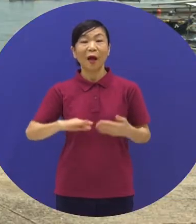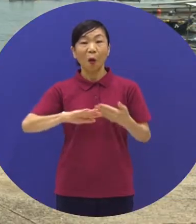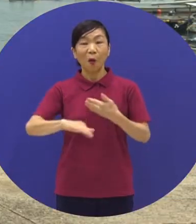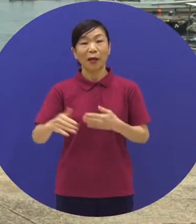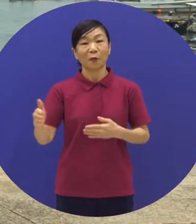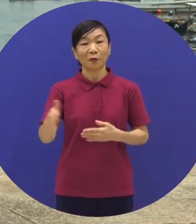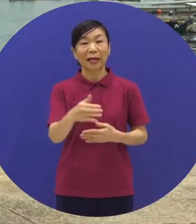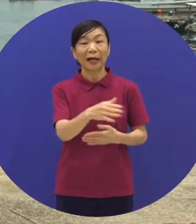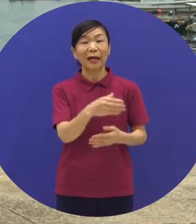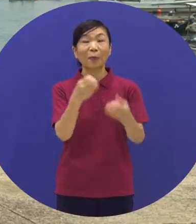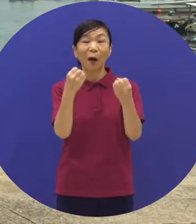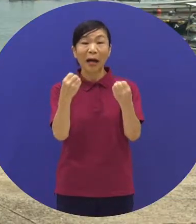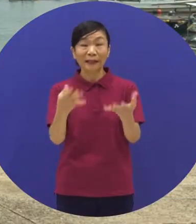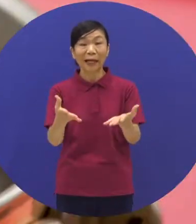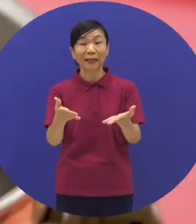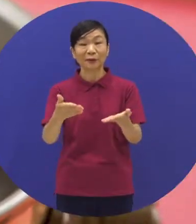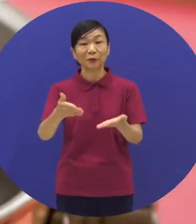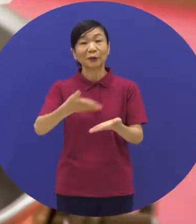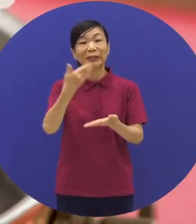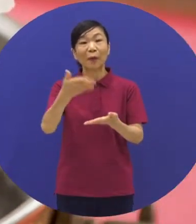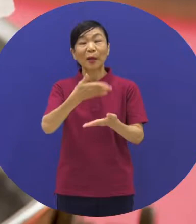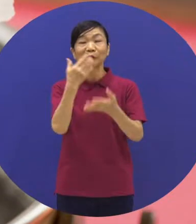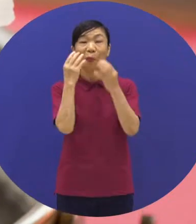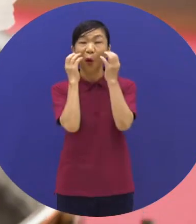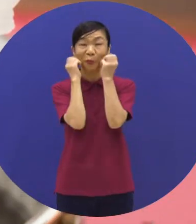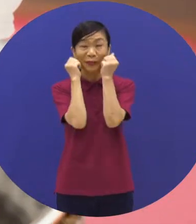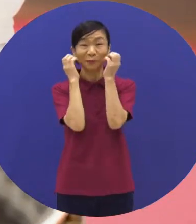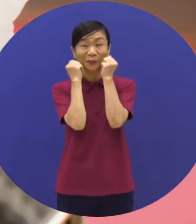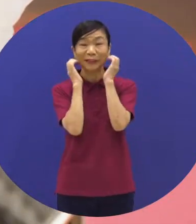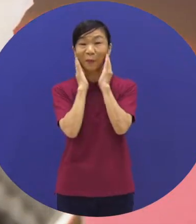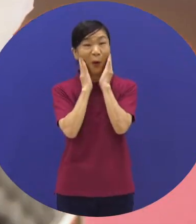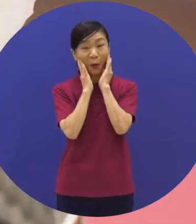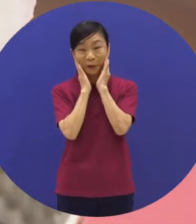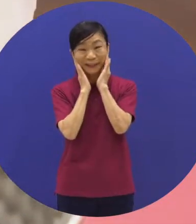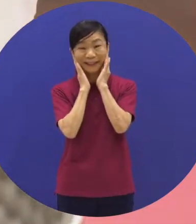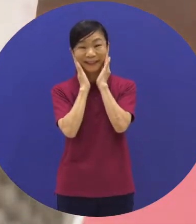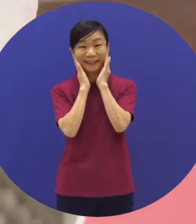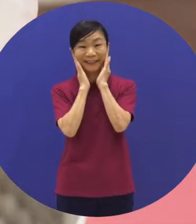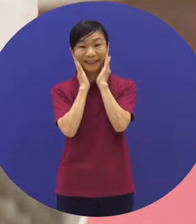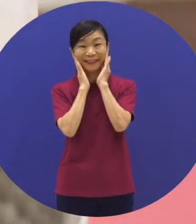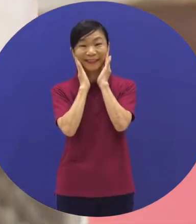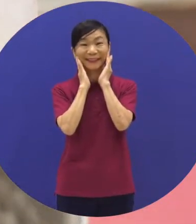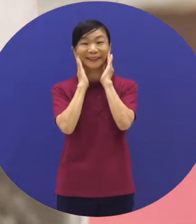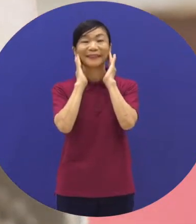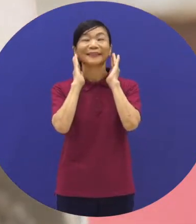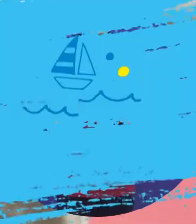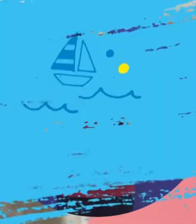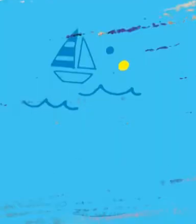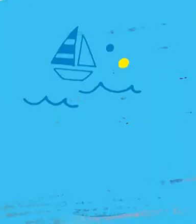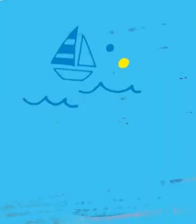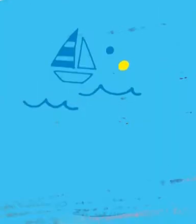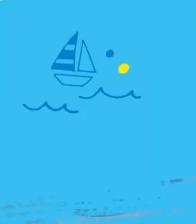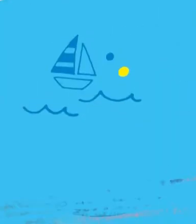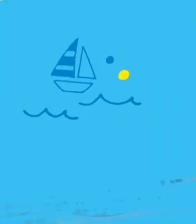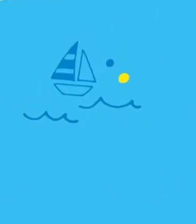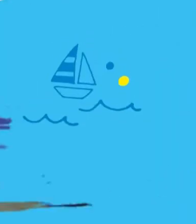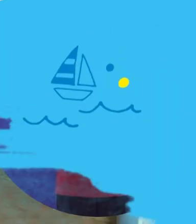それにマダイやハマチも生きがよくてプリプリっとした食感がたまらないですよね。